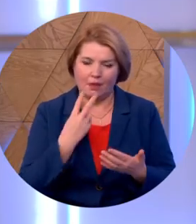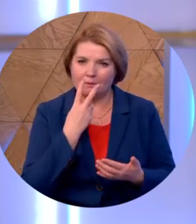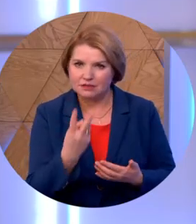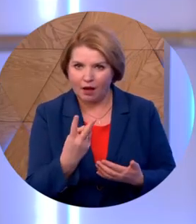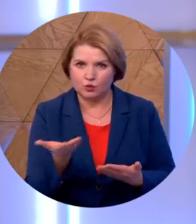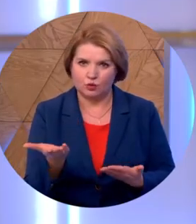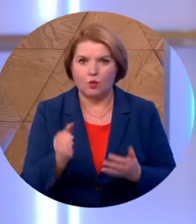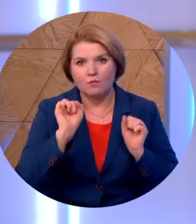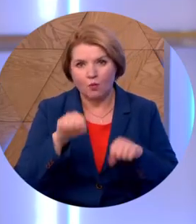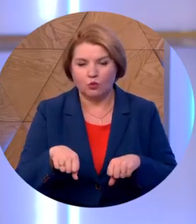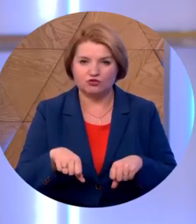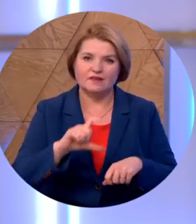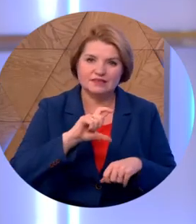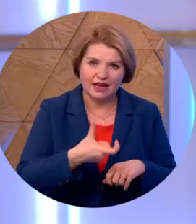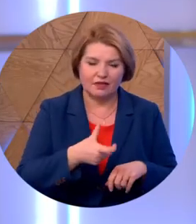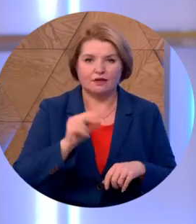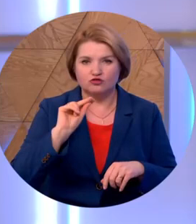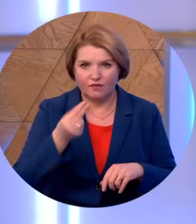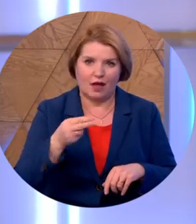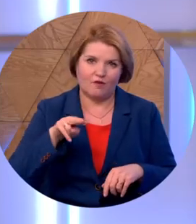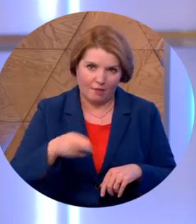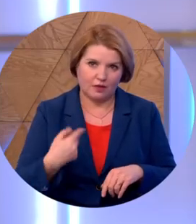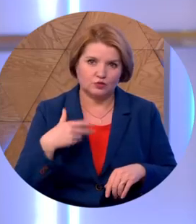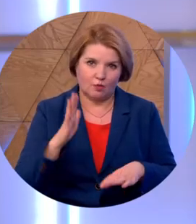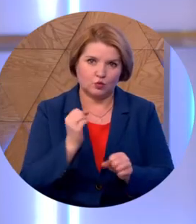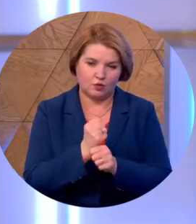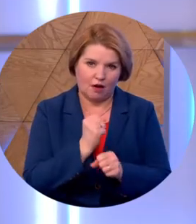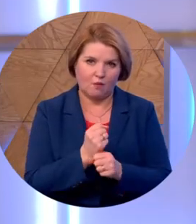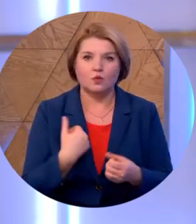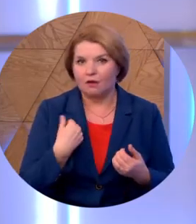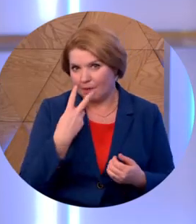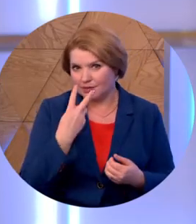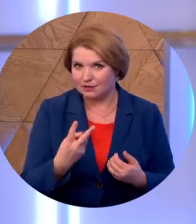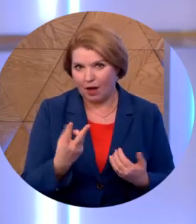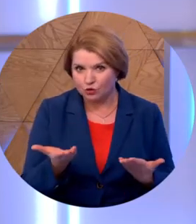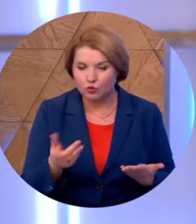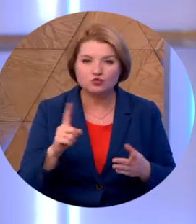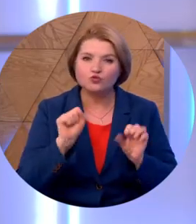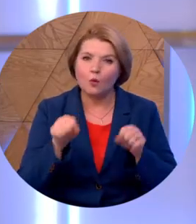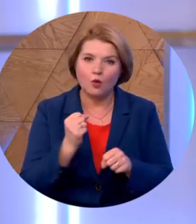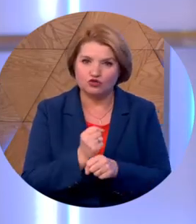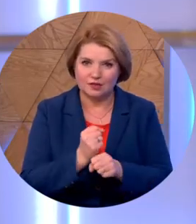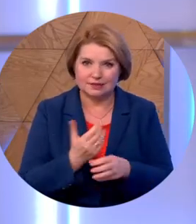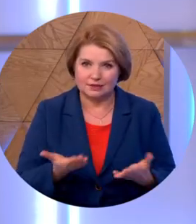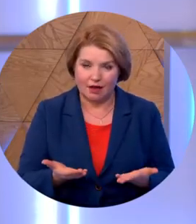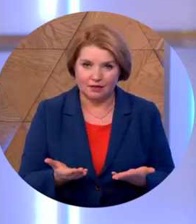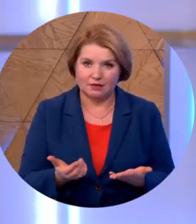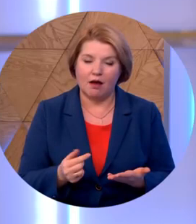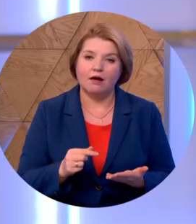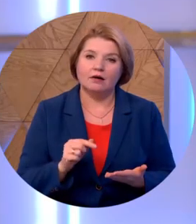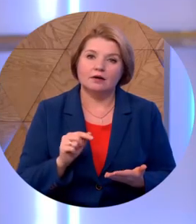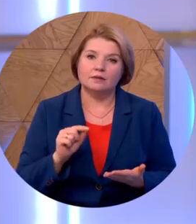либо вот в среду либо в четверг либо в пятницу я буду на работе и я посмотрю скажу что Что можно сделать Да а